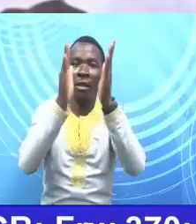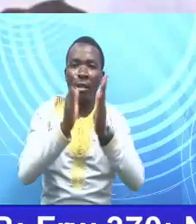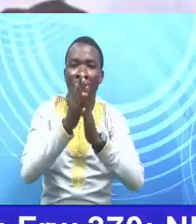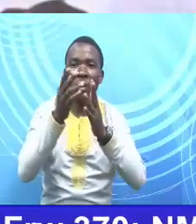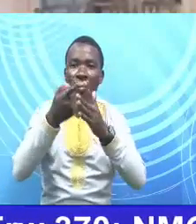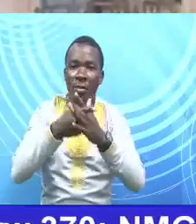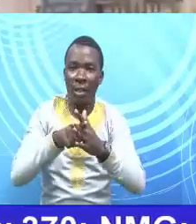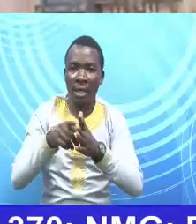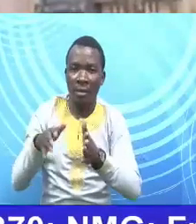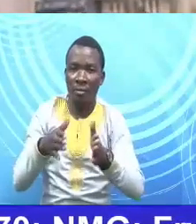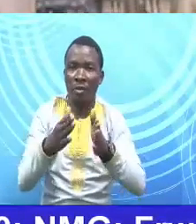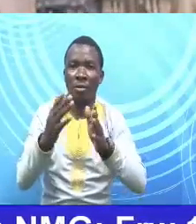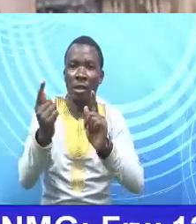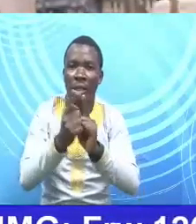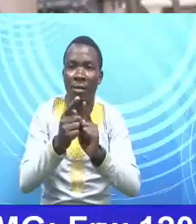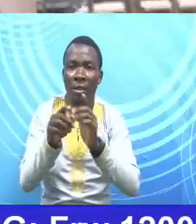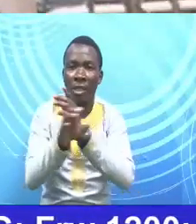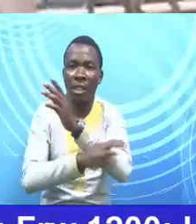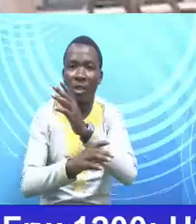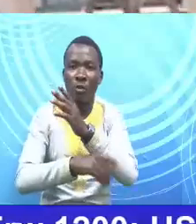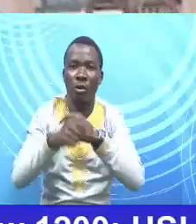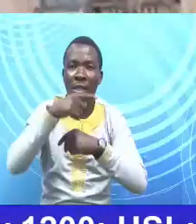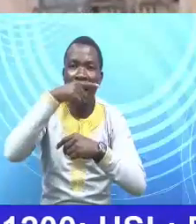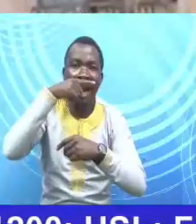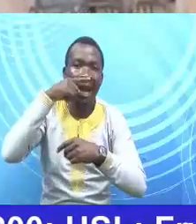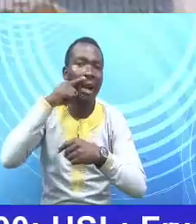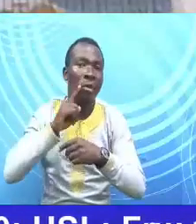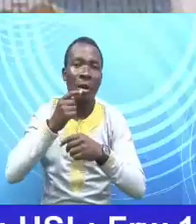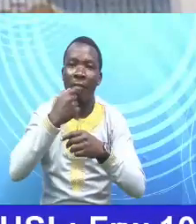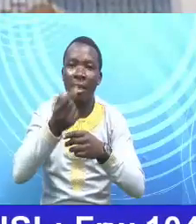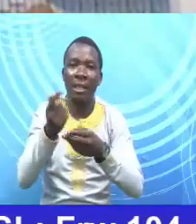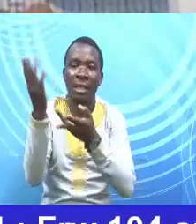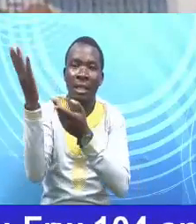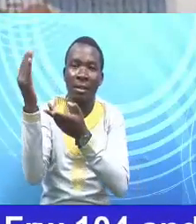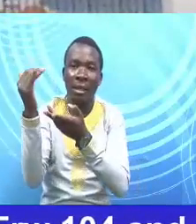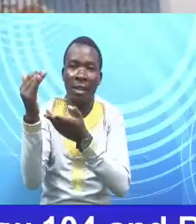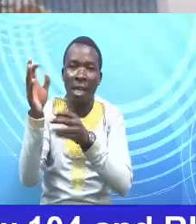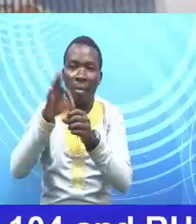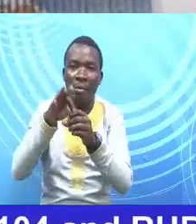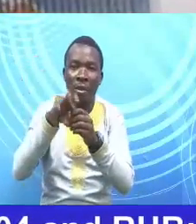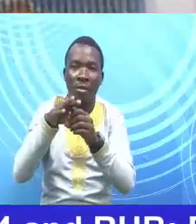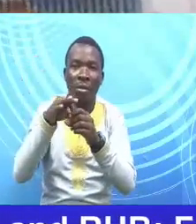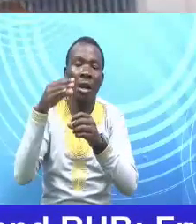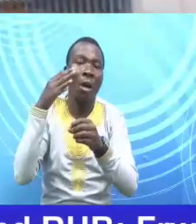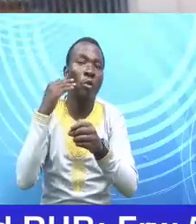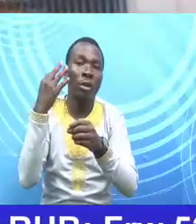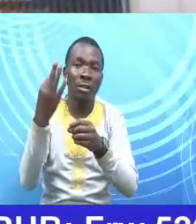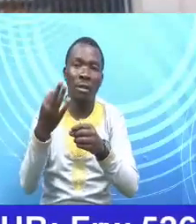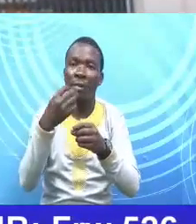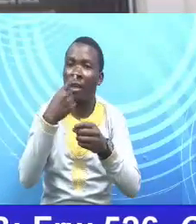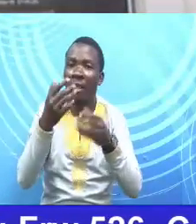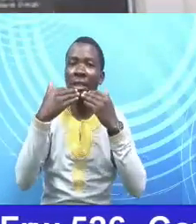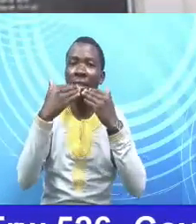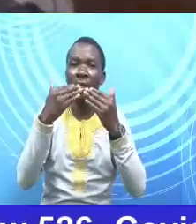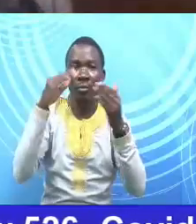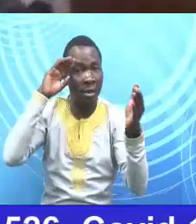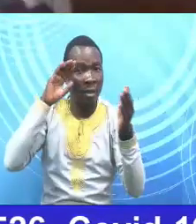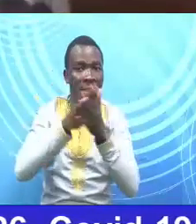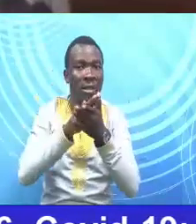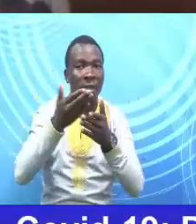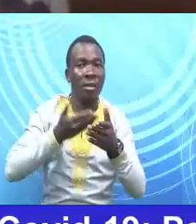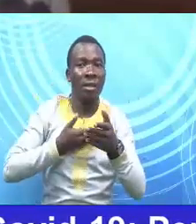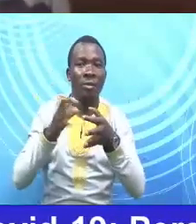uzamuhuza n'igihugu cya Gabon yagize ati dutegereje amatora yo muri Werurwe ndabashimira ku kizere mwangiriye dufatanyije twese tuzakomeza kubaka